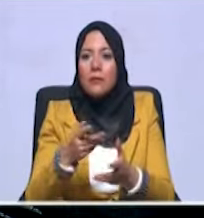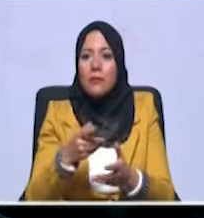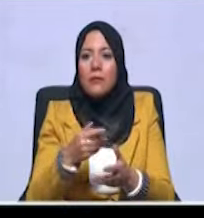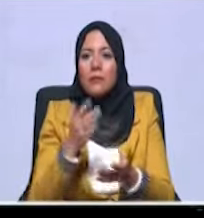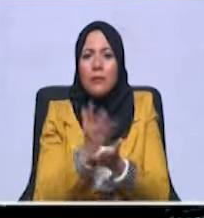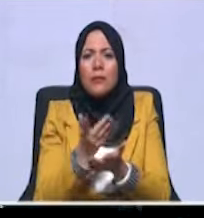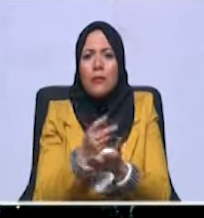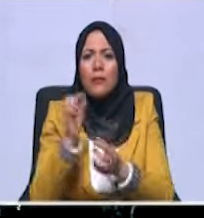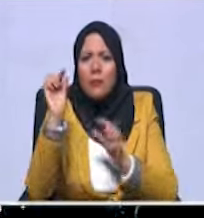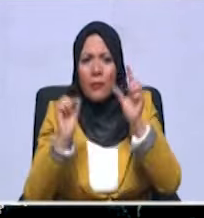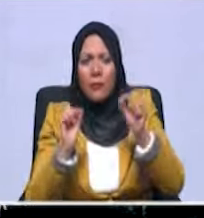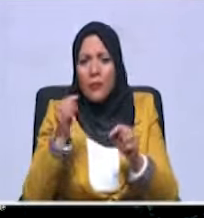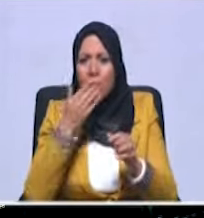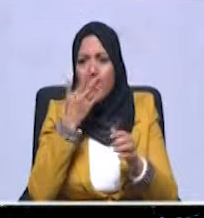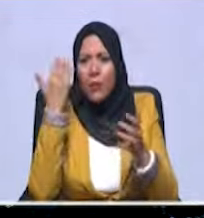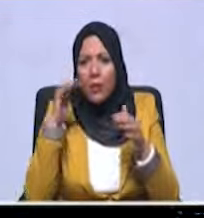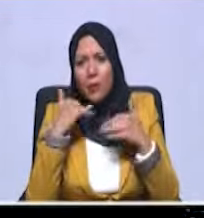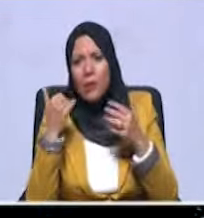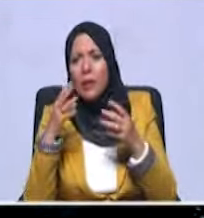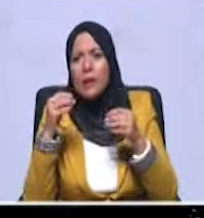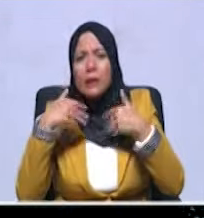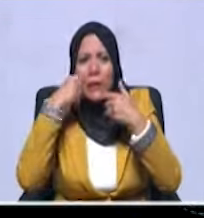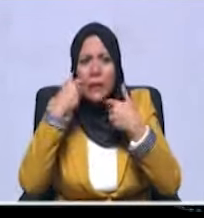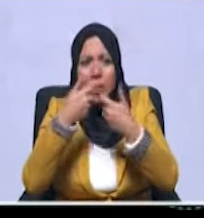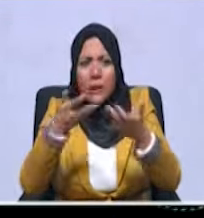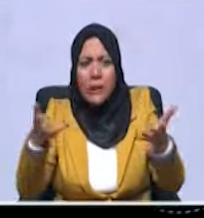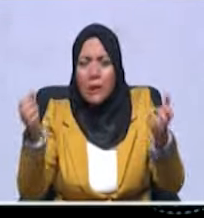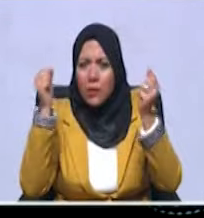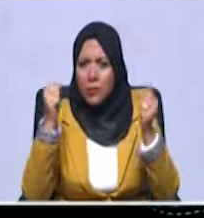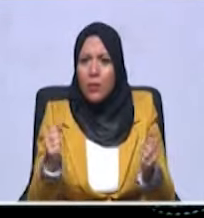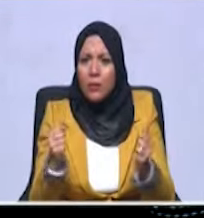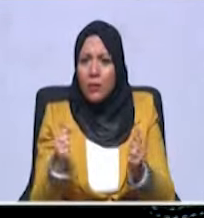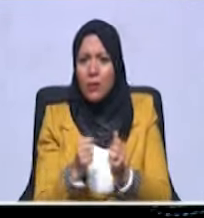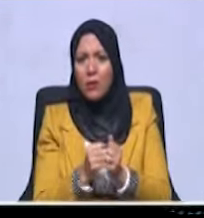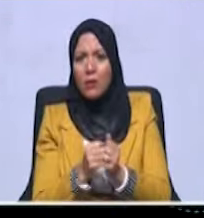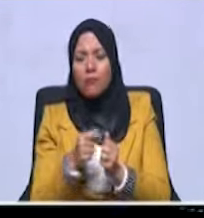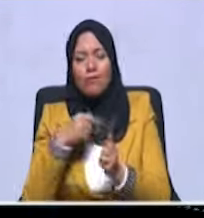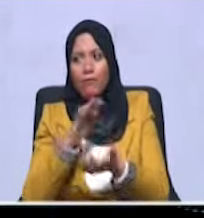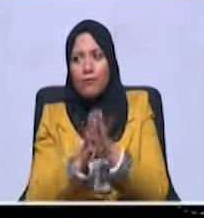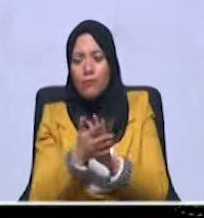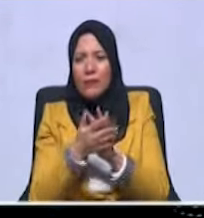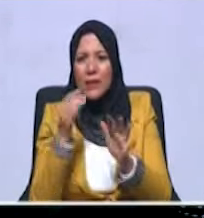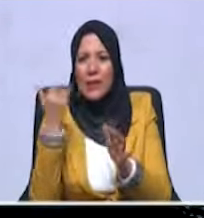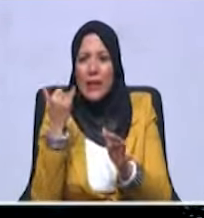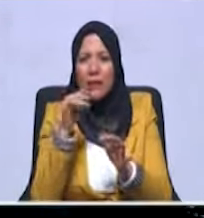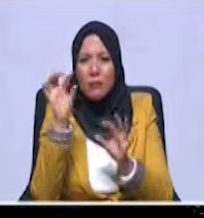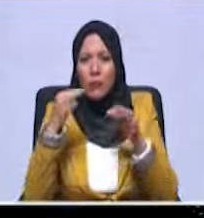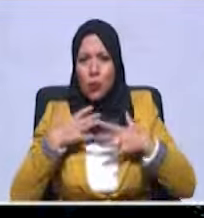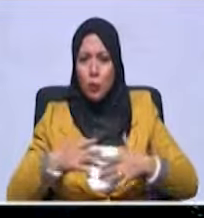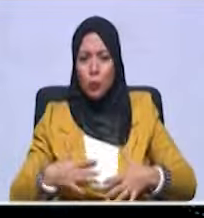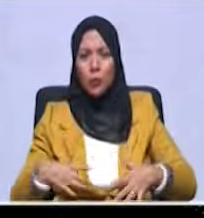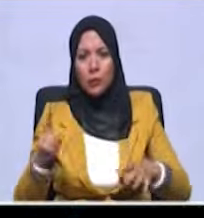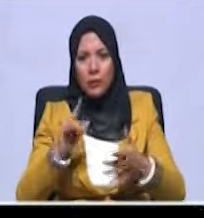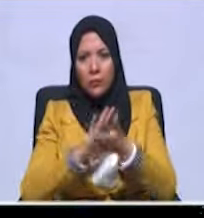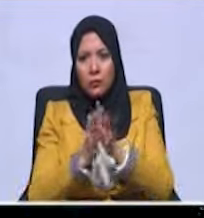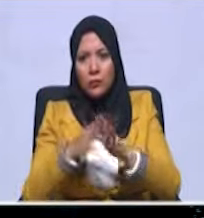طبعا، لان احنا ايام ما هو توفى انا تصدقت بحاجات كتير قوي، فما كانش فاضل يعني ملابس وكده،